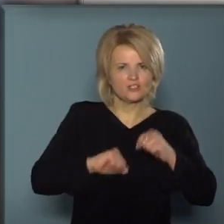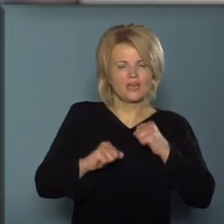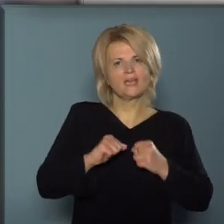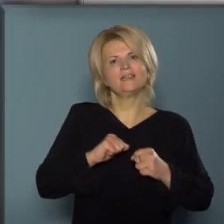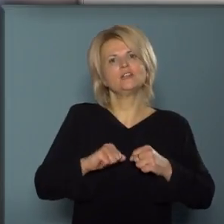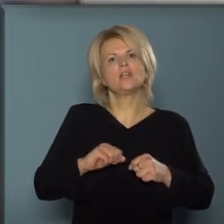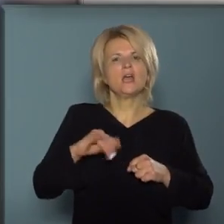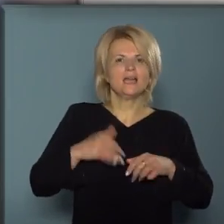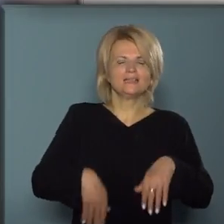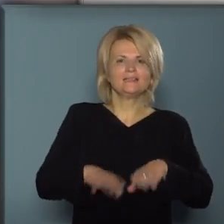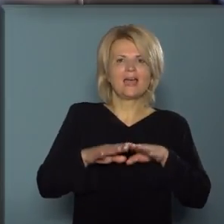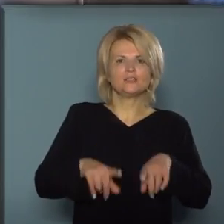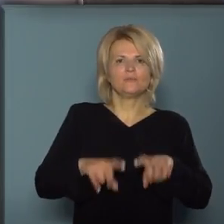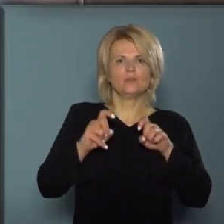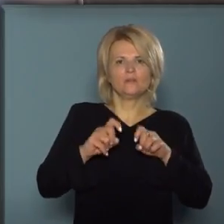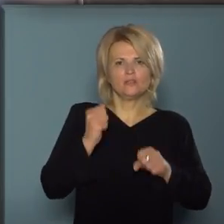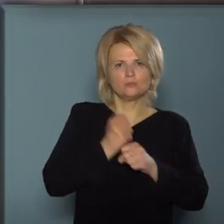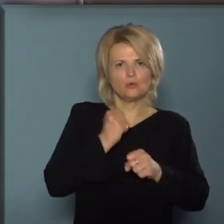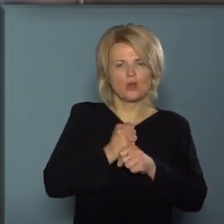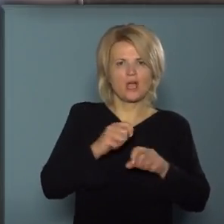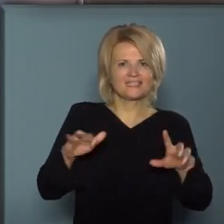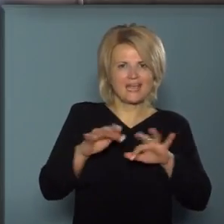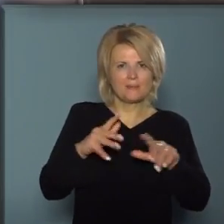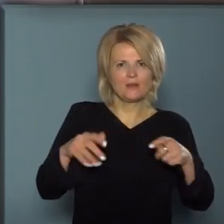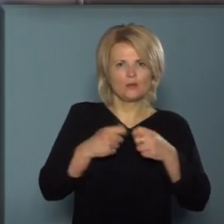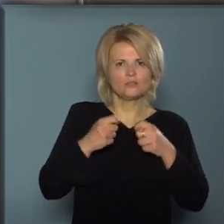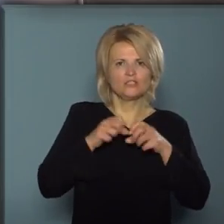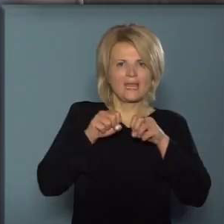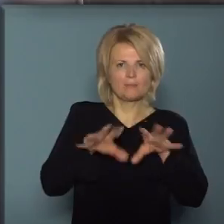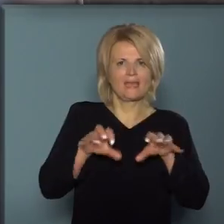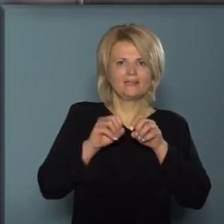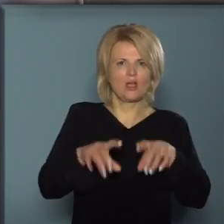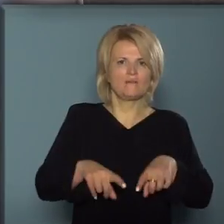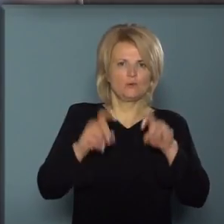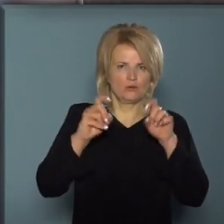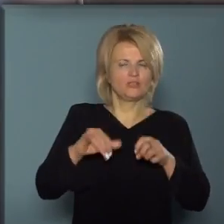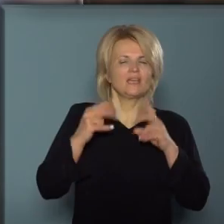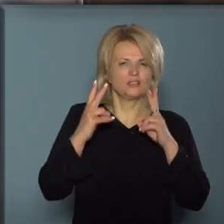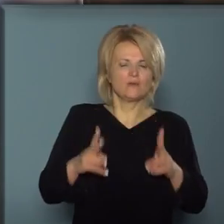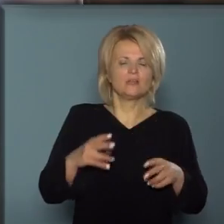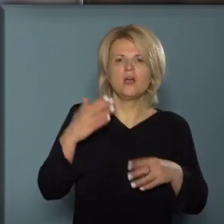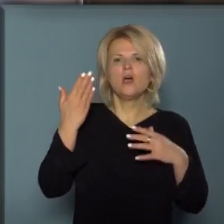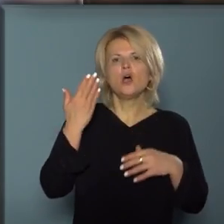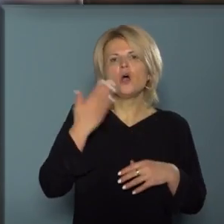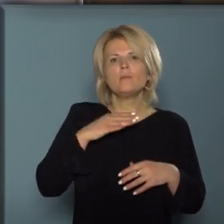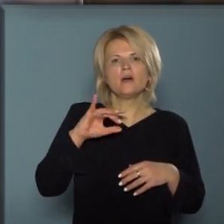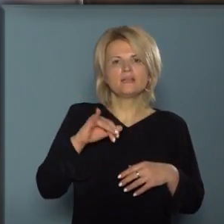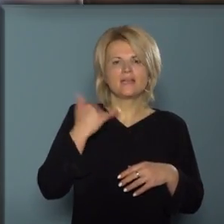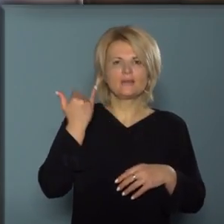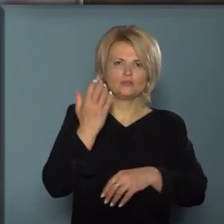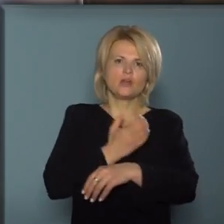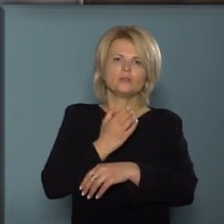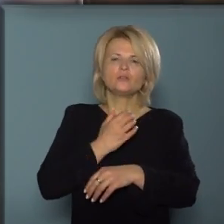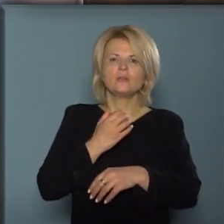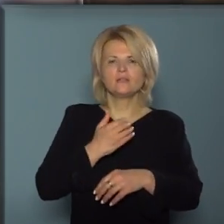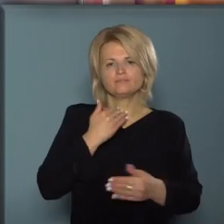viselkedésfüggőség, társfüggőség, munkafüggőség, számítógépfüggőség, vagy éppen közösségi média függőség is. Hamar János addiktológiai